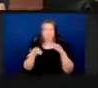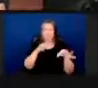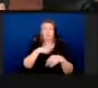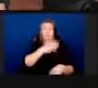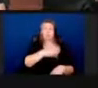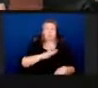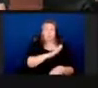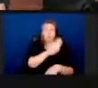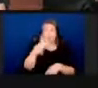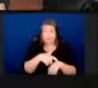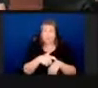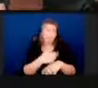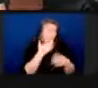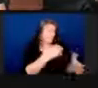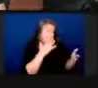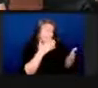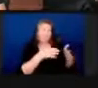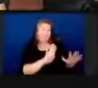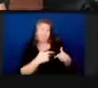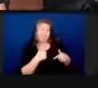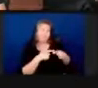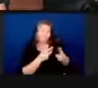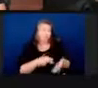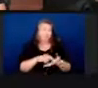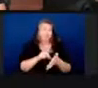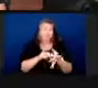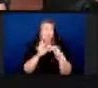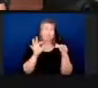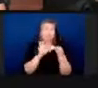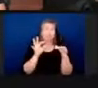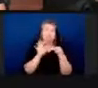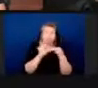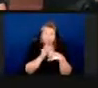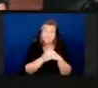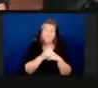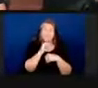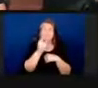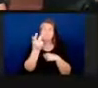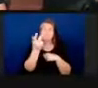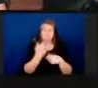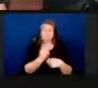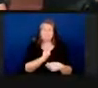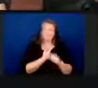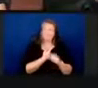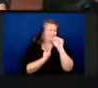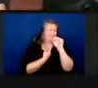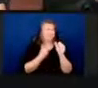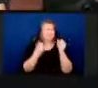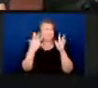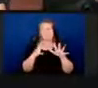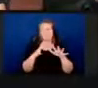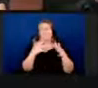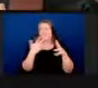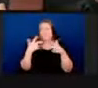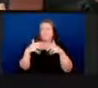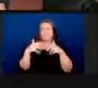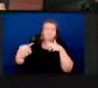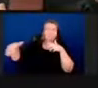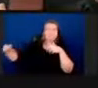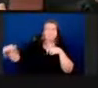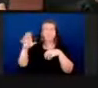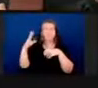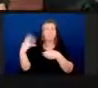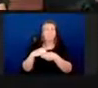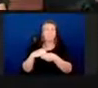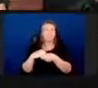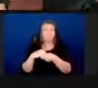Ningependa kuwashukuru kwa kunipa nafasi hii ili niweze kutoa maoni yangu. Kwa kweli tumefanya kazi na wabia